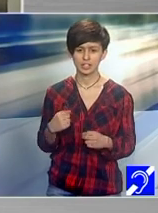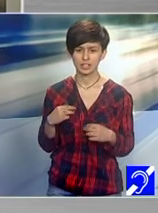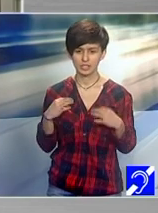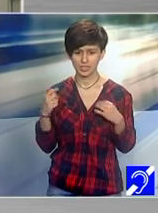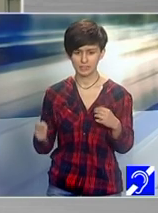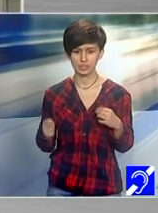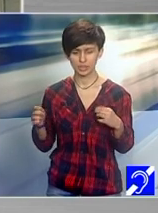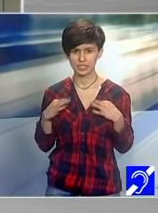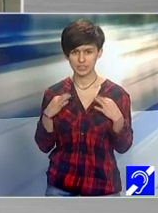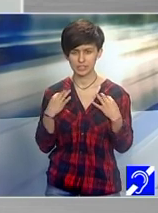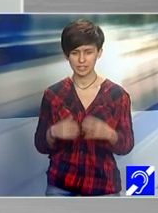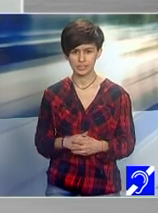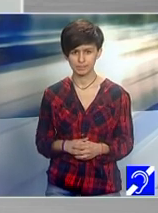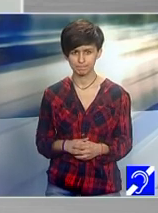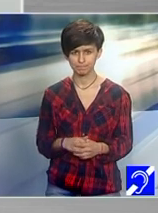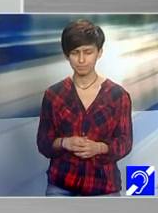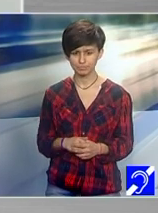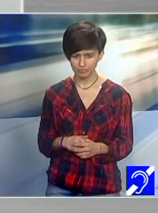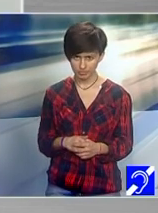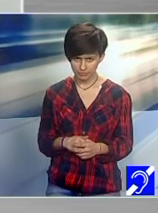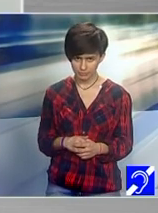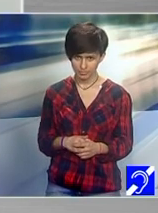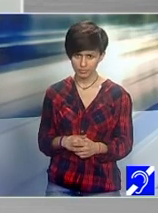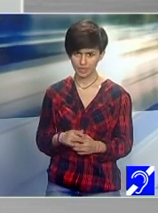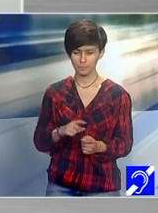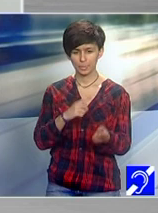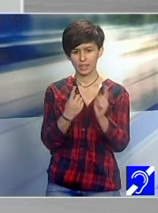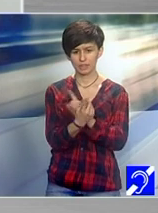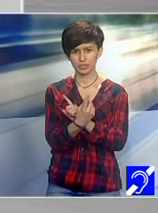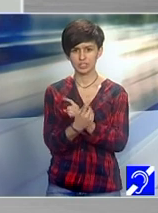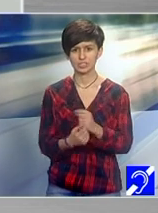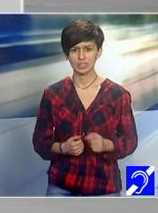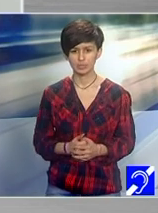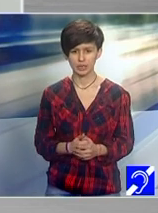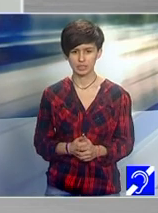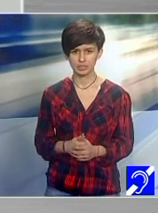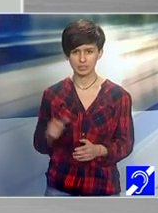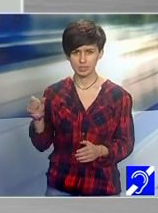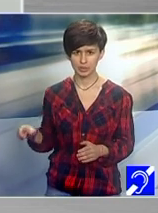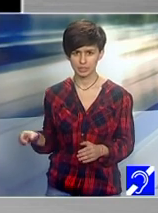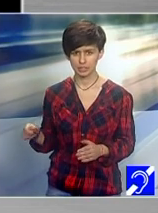ianuarie 2009. Atunci a fost înlocuit cu Irinel Popescu prin decizia premierului Emil Boc.